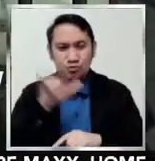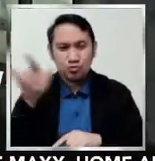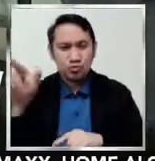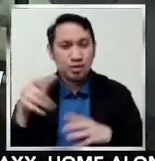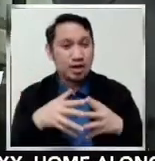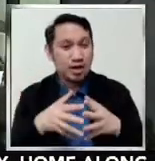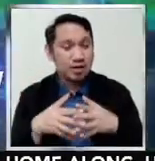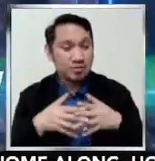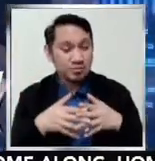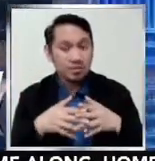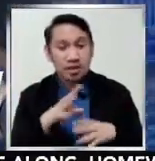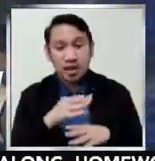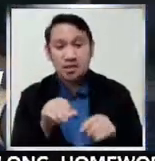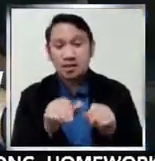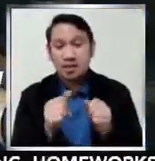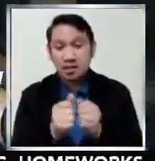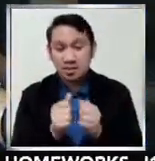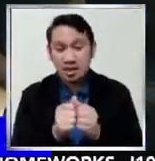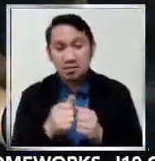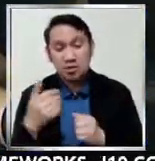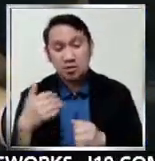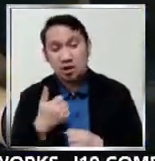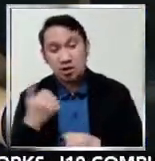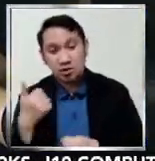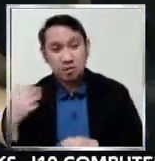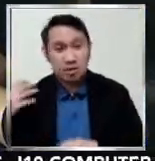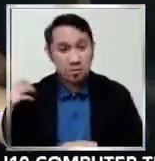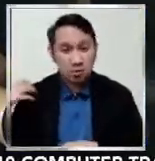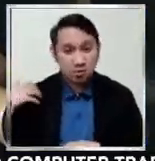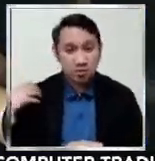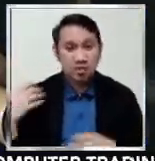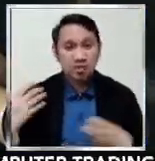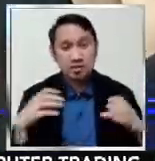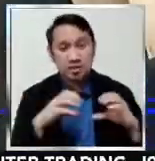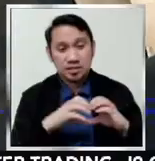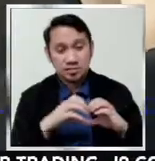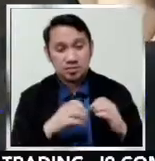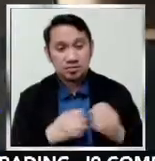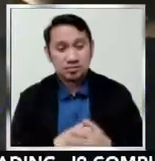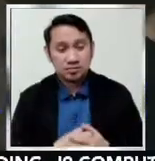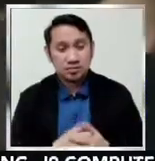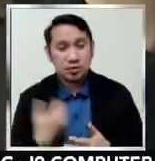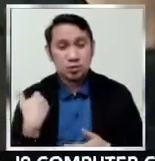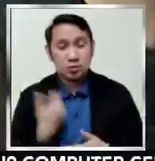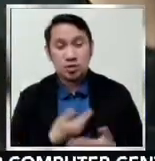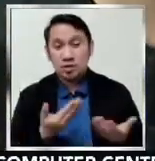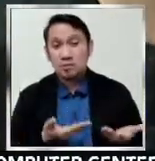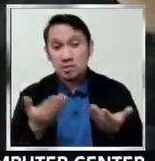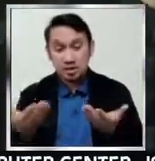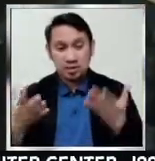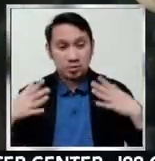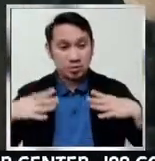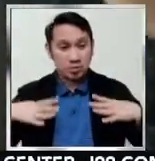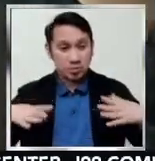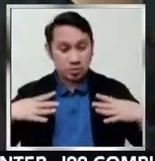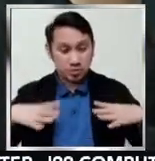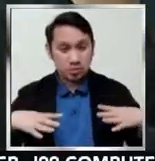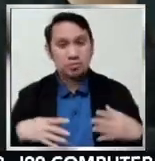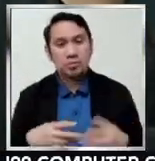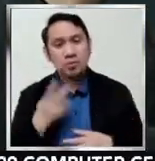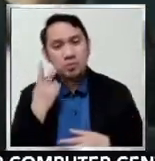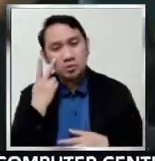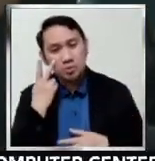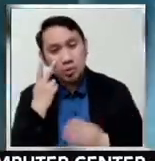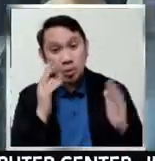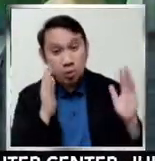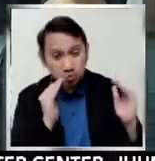GMA executives. Dadalhin din namin yung flight suits namin doon sa Comic-Con. Looking forward ako na ma-meet yung iba't ibang mga